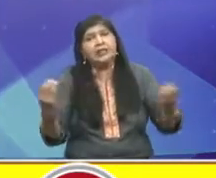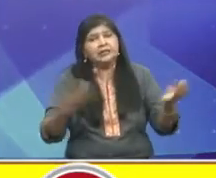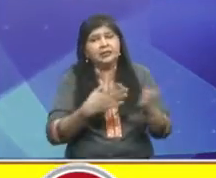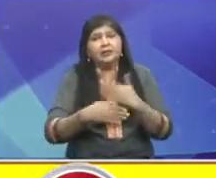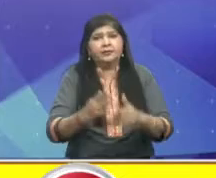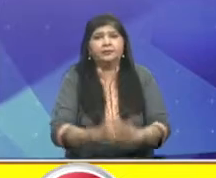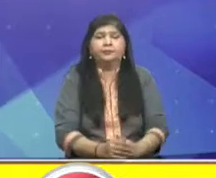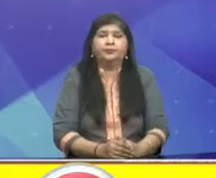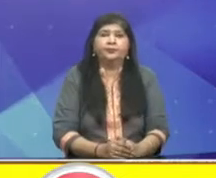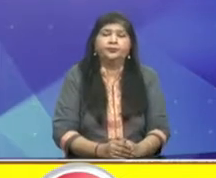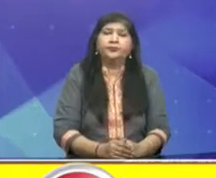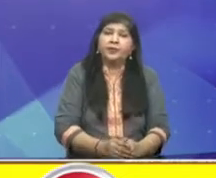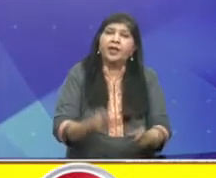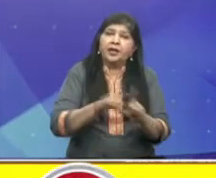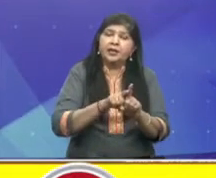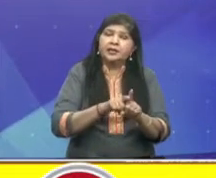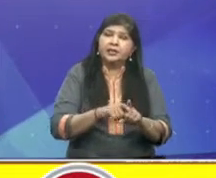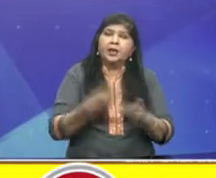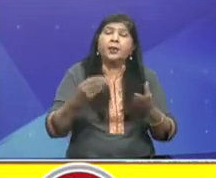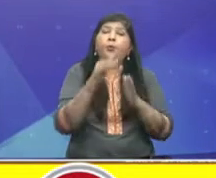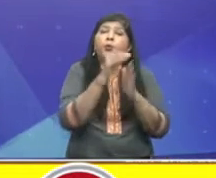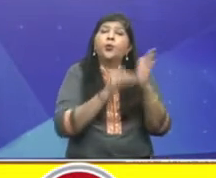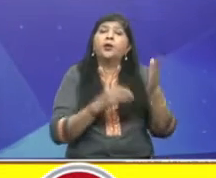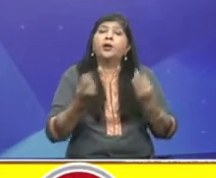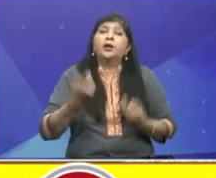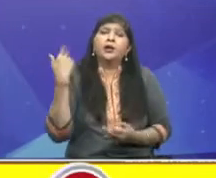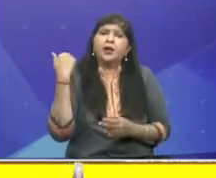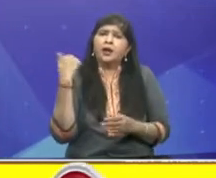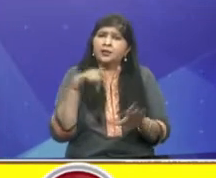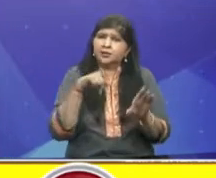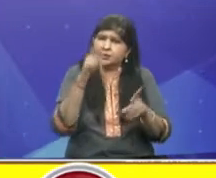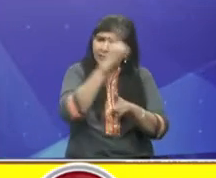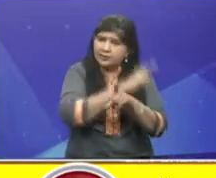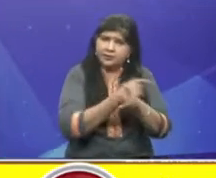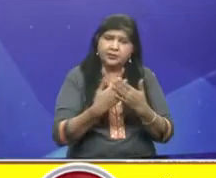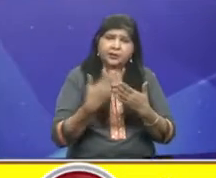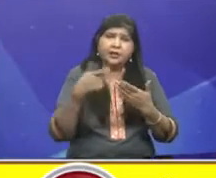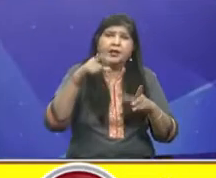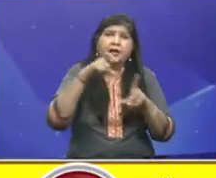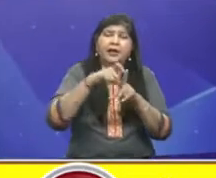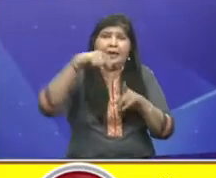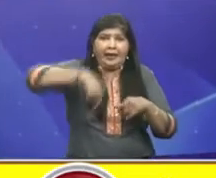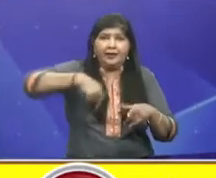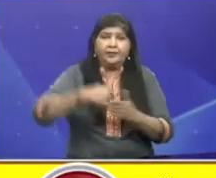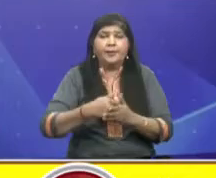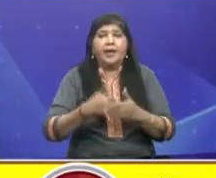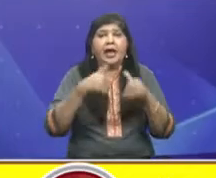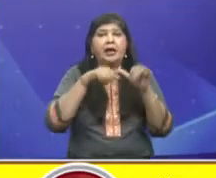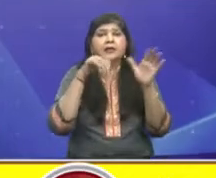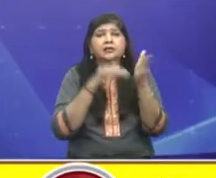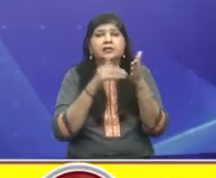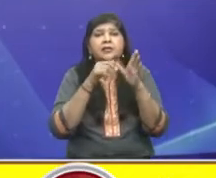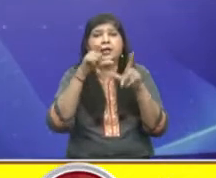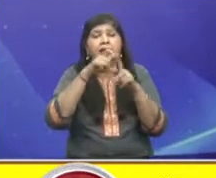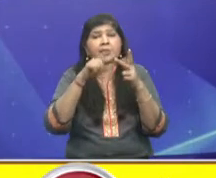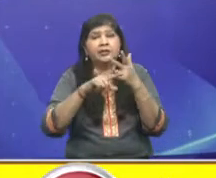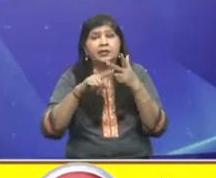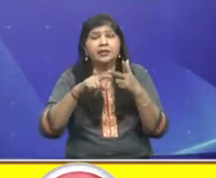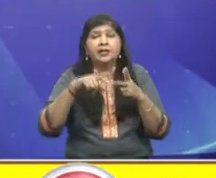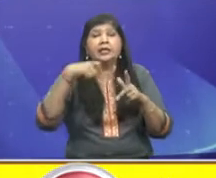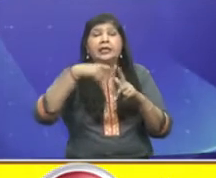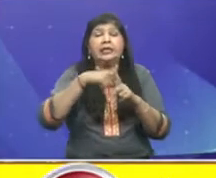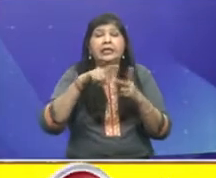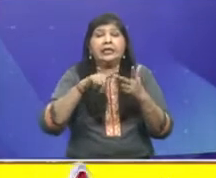है। ऐसा ही एक रोचक प्रोग्राम पिछले दिनों दिल्ली में हुआ। आजादी की कहानी बच्चों की